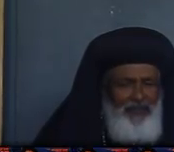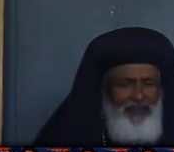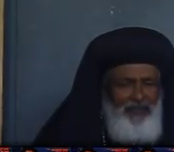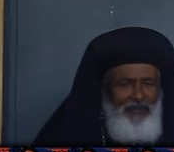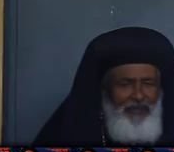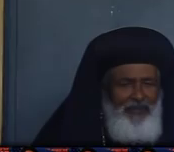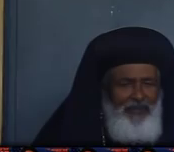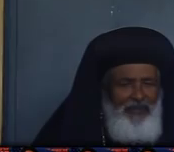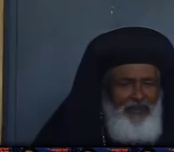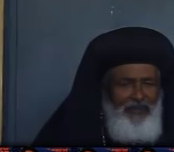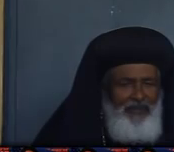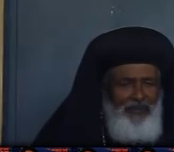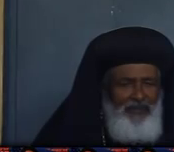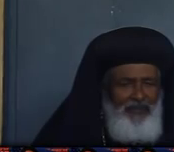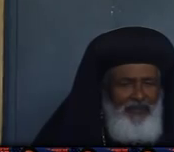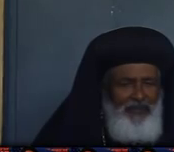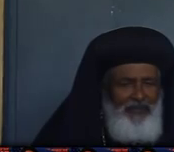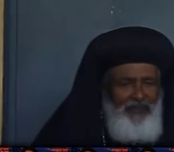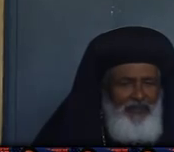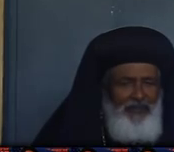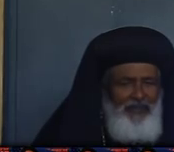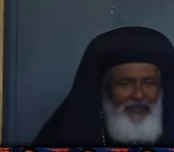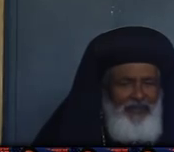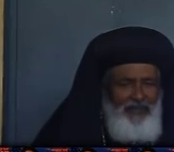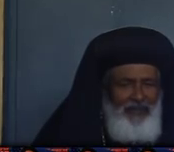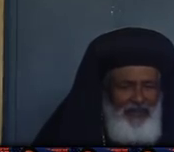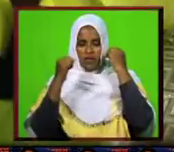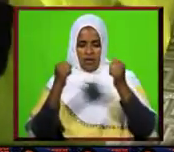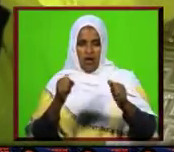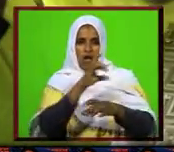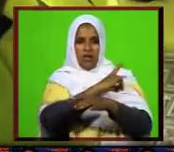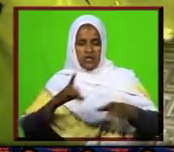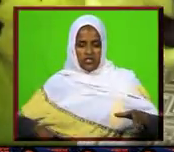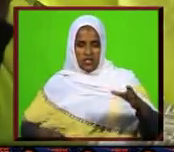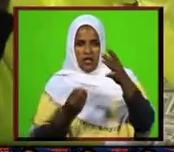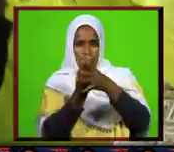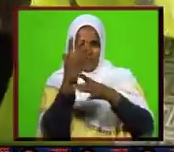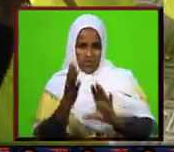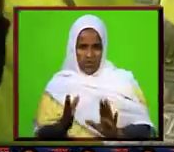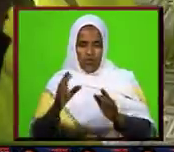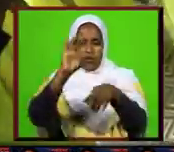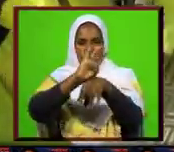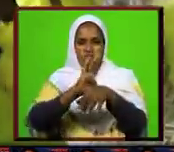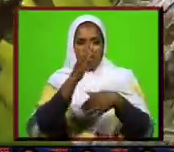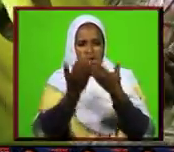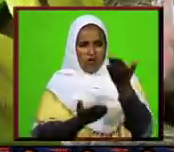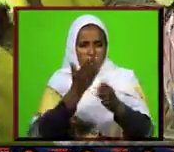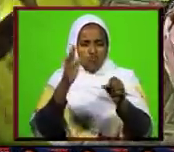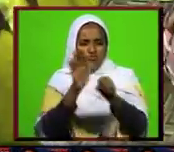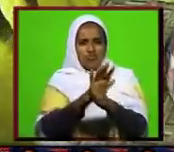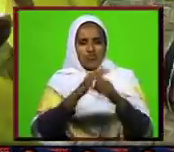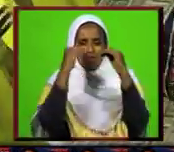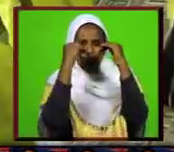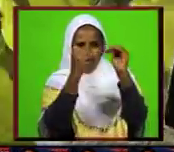ማኅበረ ቅዱሳን መብራት ገብቶላታልና ከቤቷ በለውማ። ጠንካራ ምእመን የሚፈጠረው የቤተ ክርስቲያን